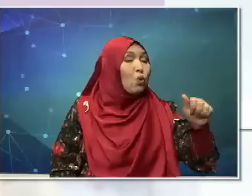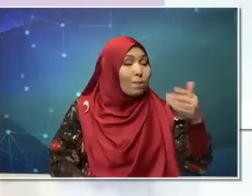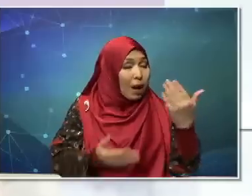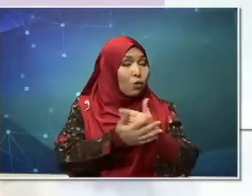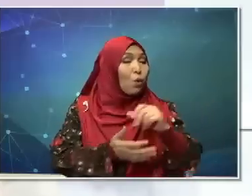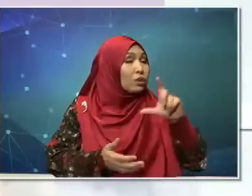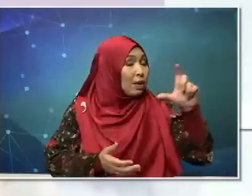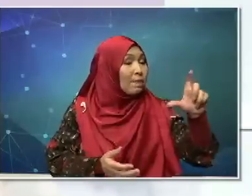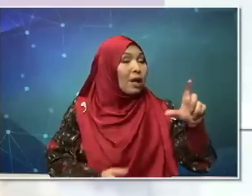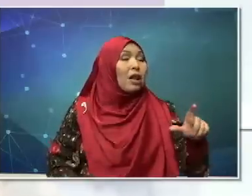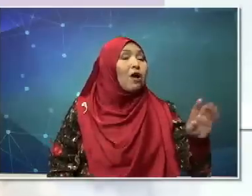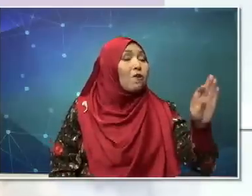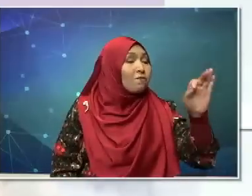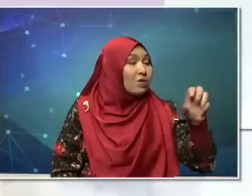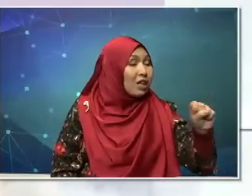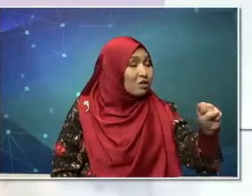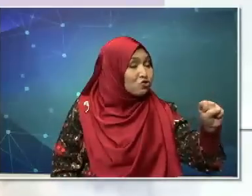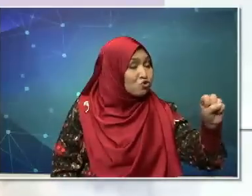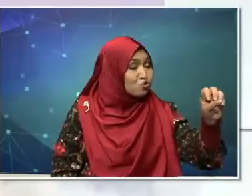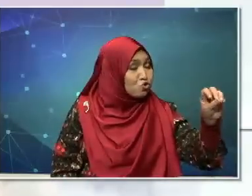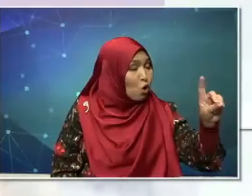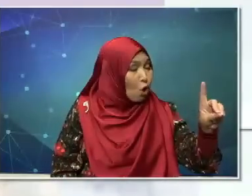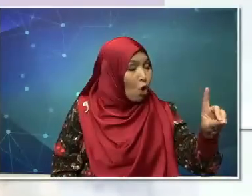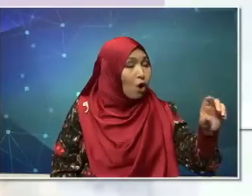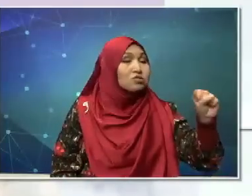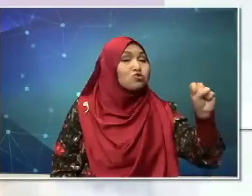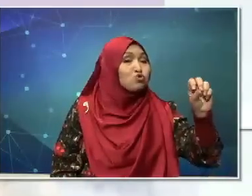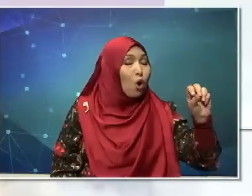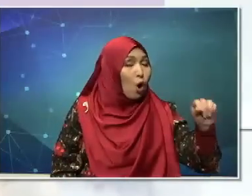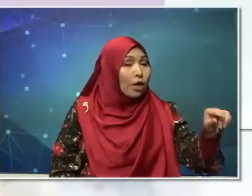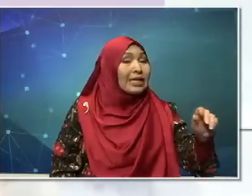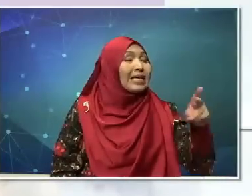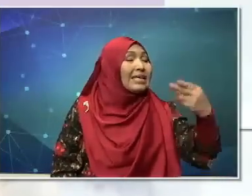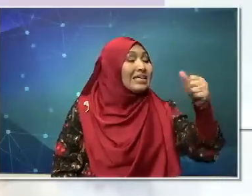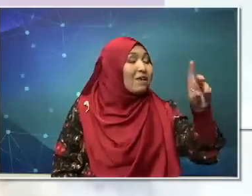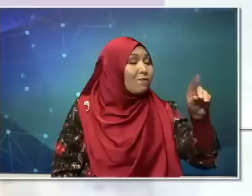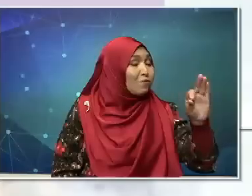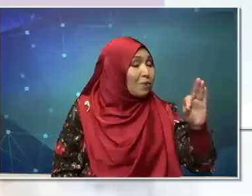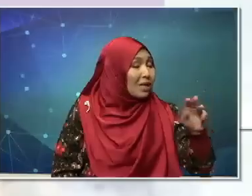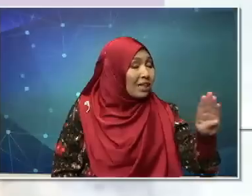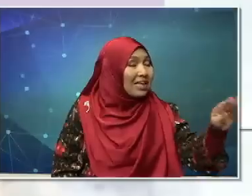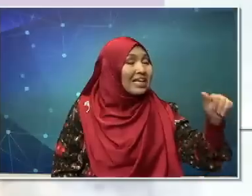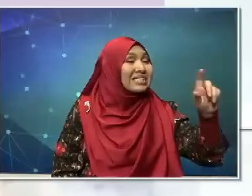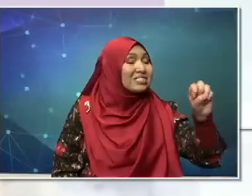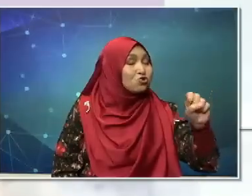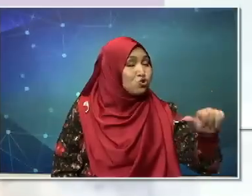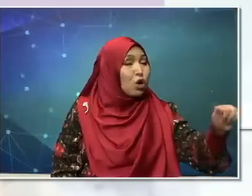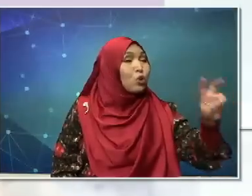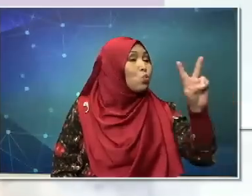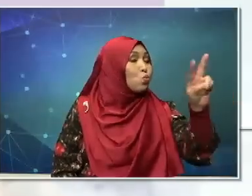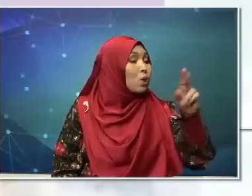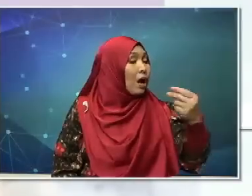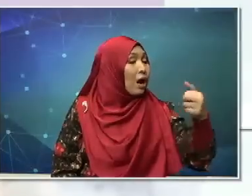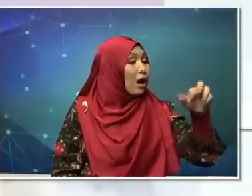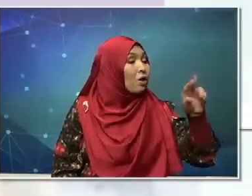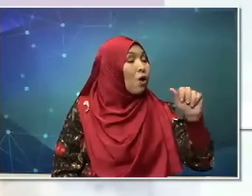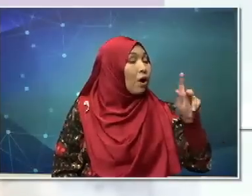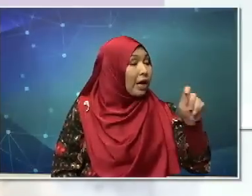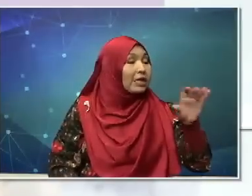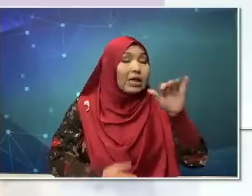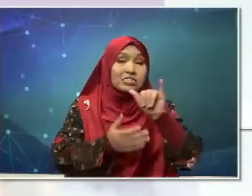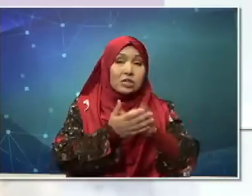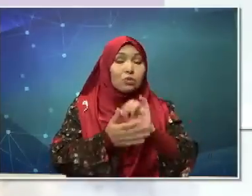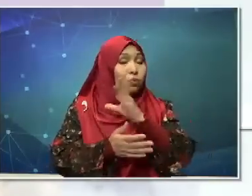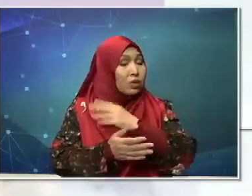diet Silvi for me feel for Me 2 harga itu dan juga ya